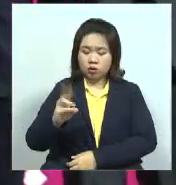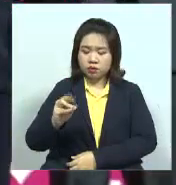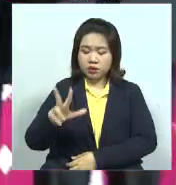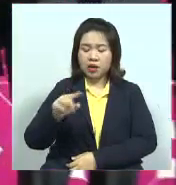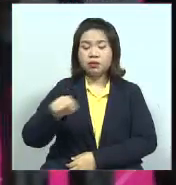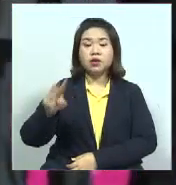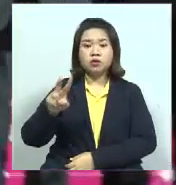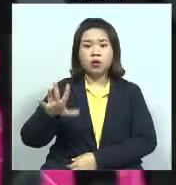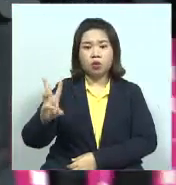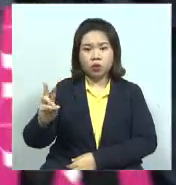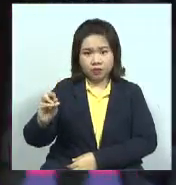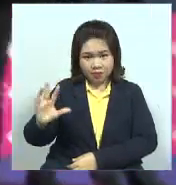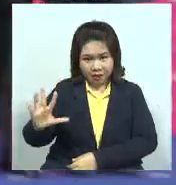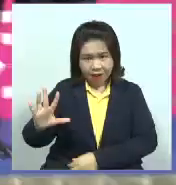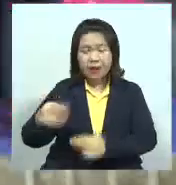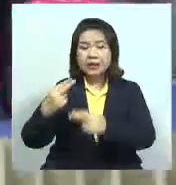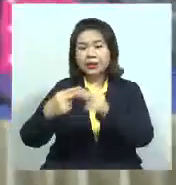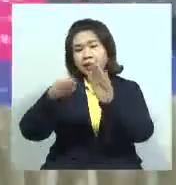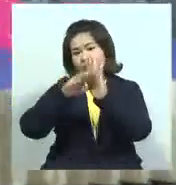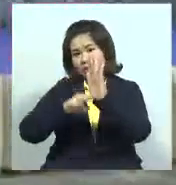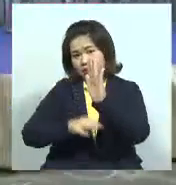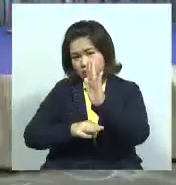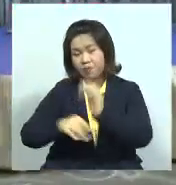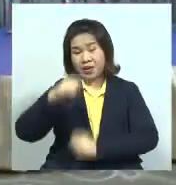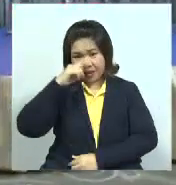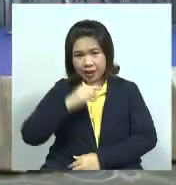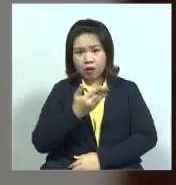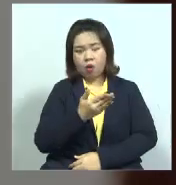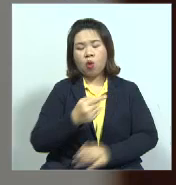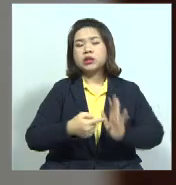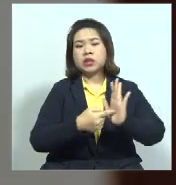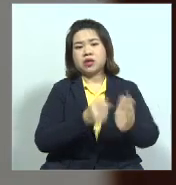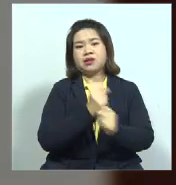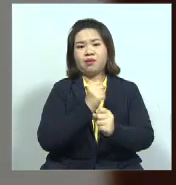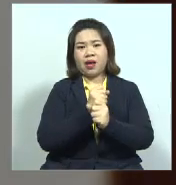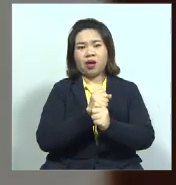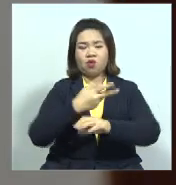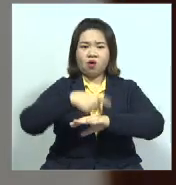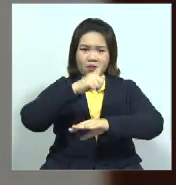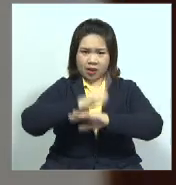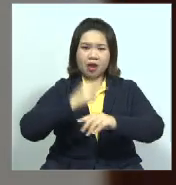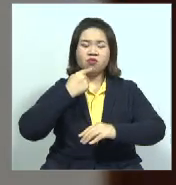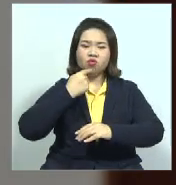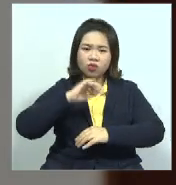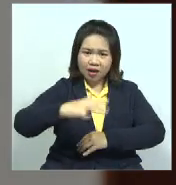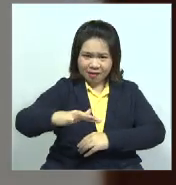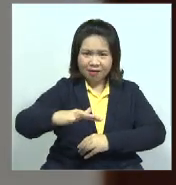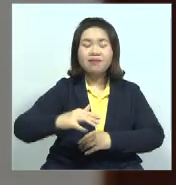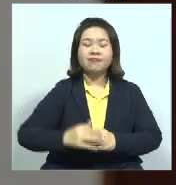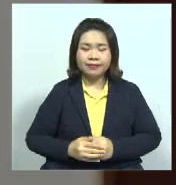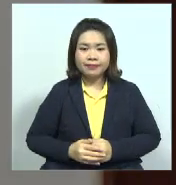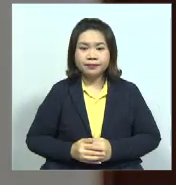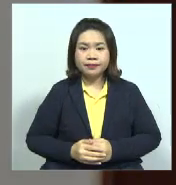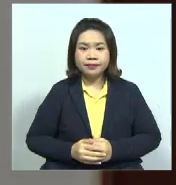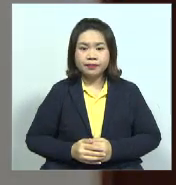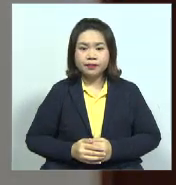งปี2565โดยไทยเสนอเป็นประธานคณะทำงานอาเซียนด้านสิ่งแวดล้อมทางทะเลและชายฝั่งส